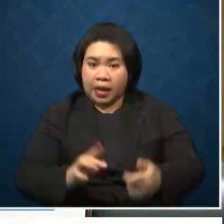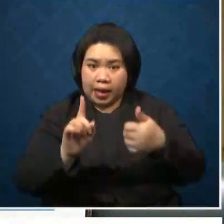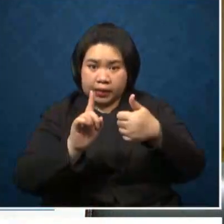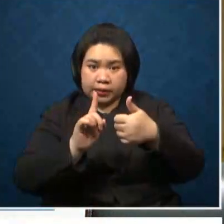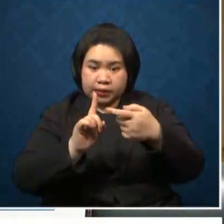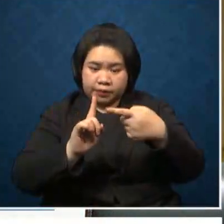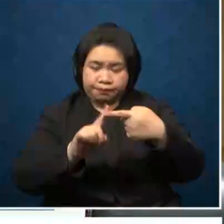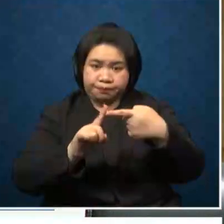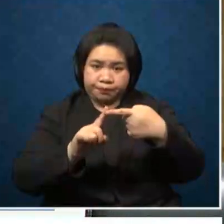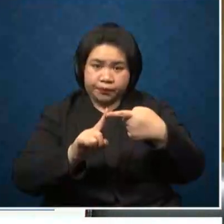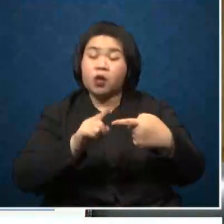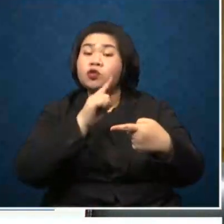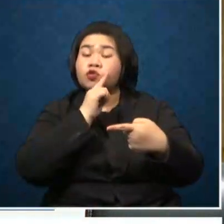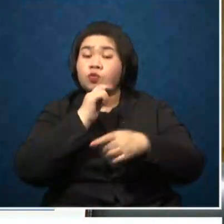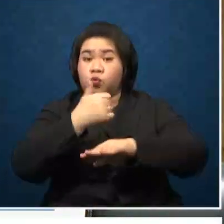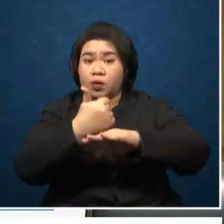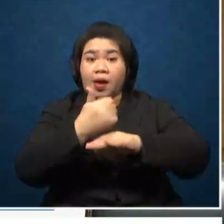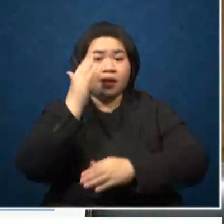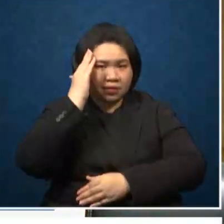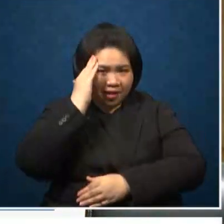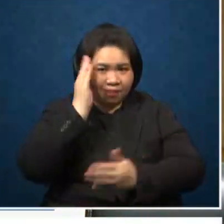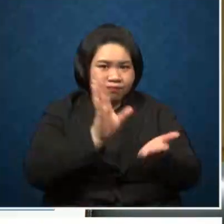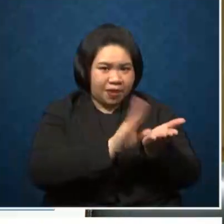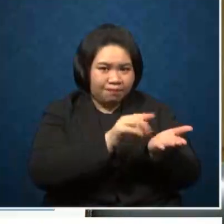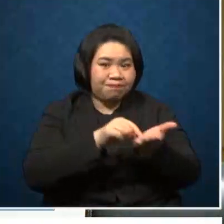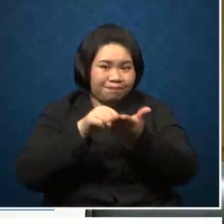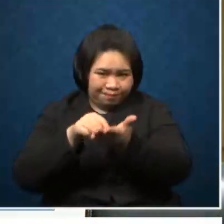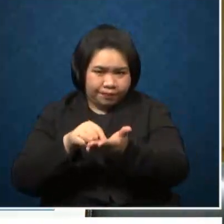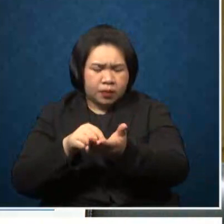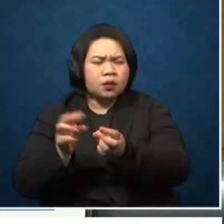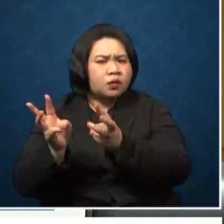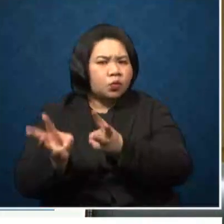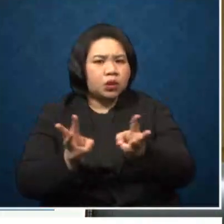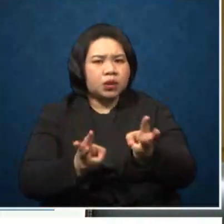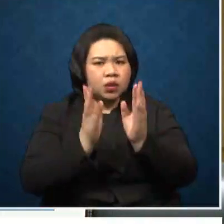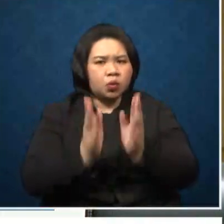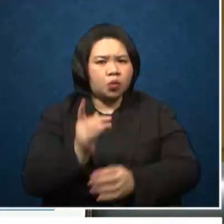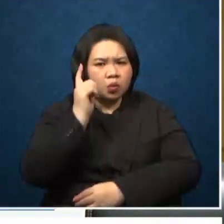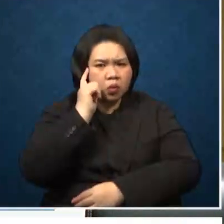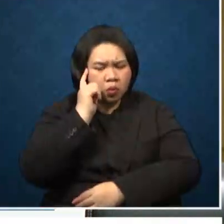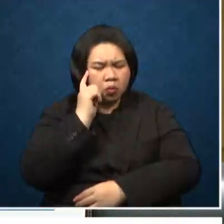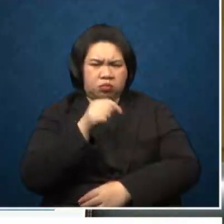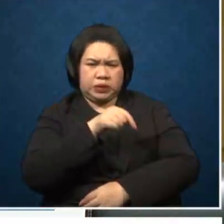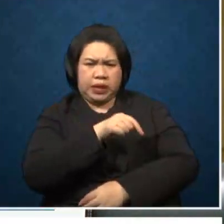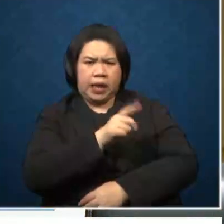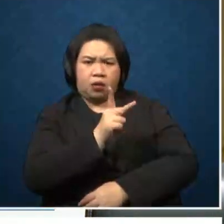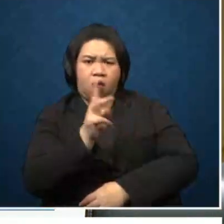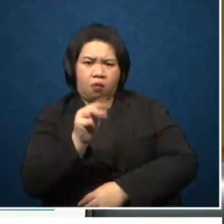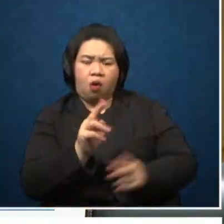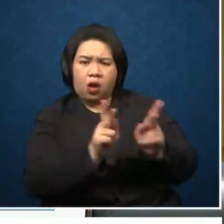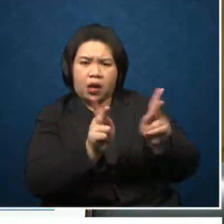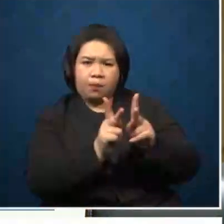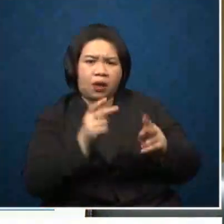ก็คือว่าเมื่อฝ่ายบริหารรับไปเนี่ยจะทำอย่างไรให้ตระหนักถึงความสำคัญถึงขนาดเป็น